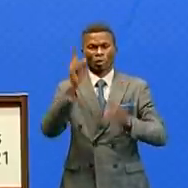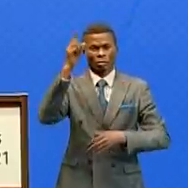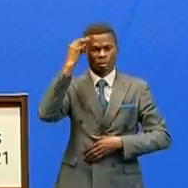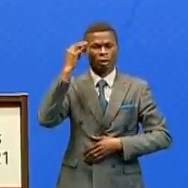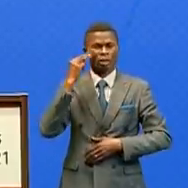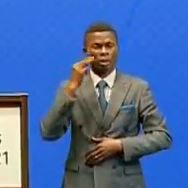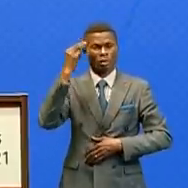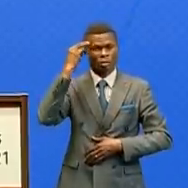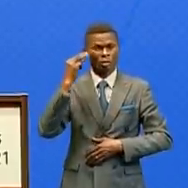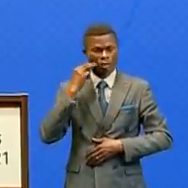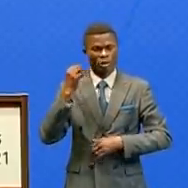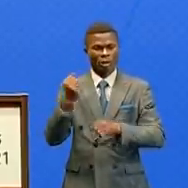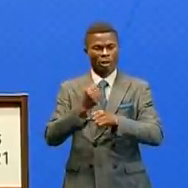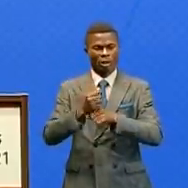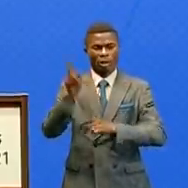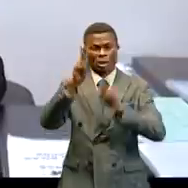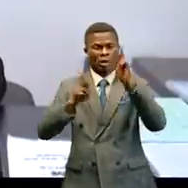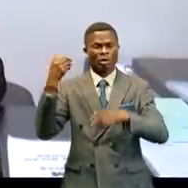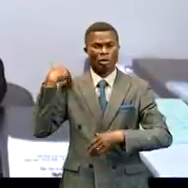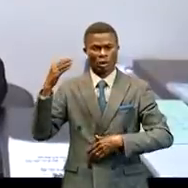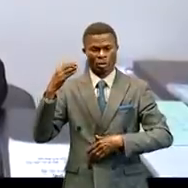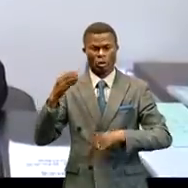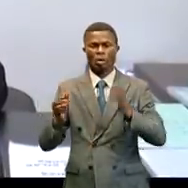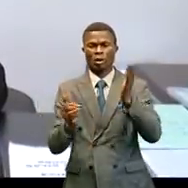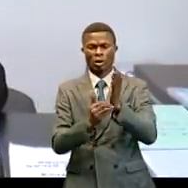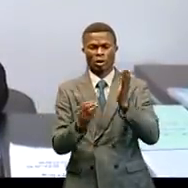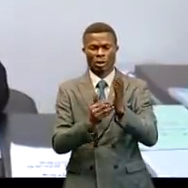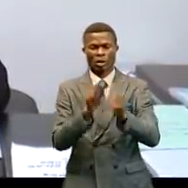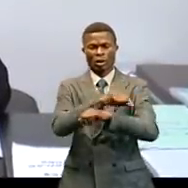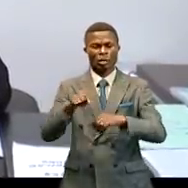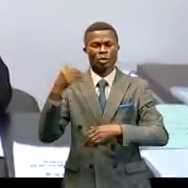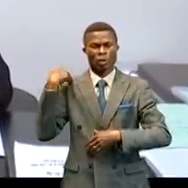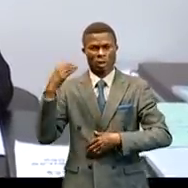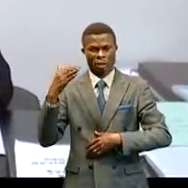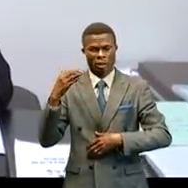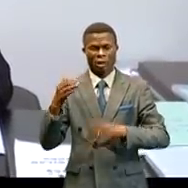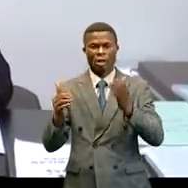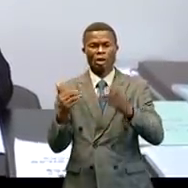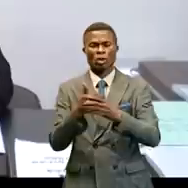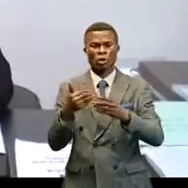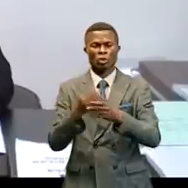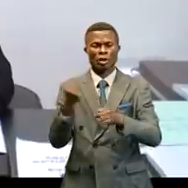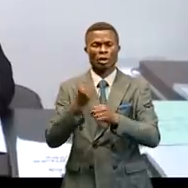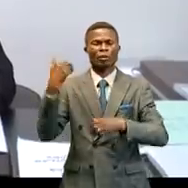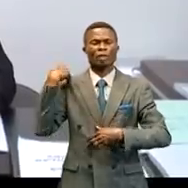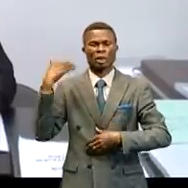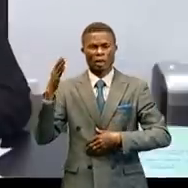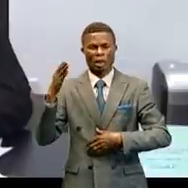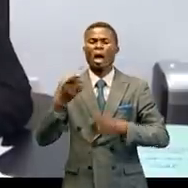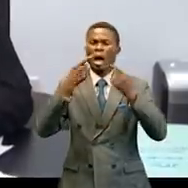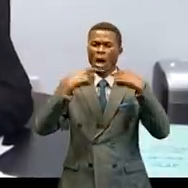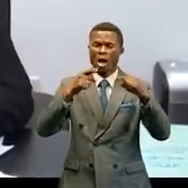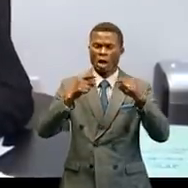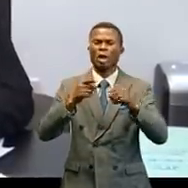ministre, ministre de la fonction publique, modernisation de l'administration et innovation du service public, a annoncé